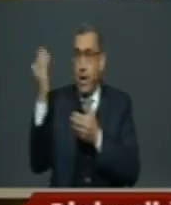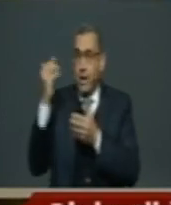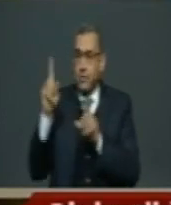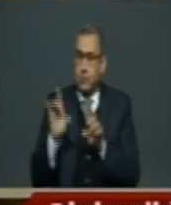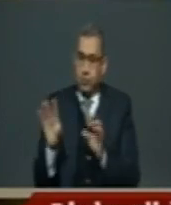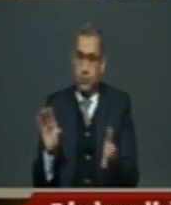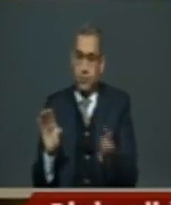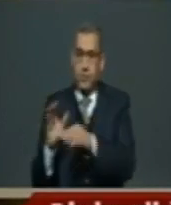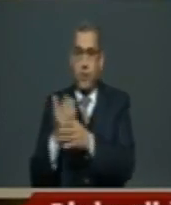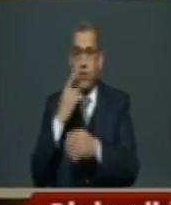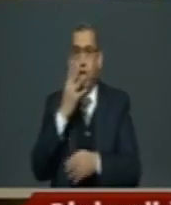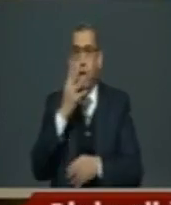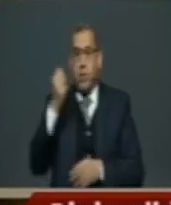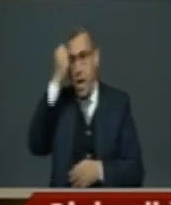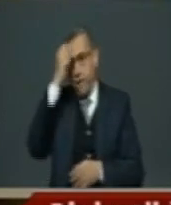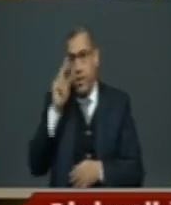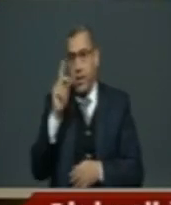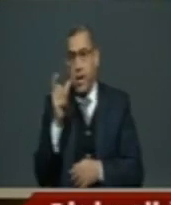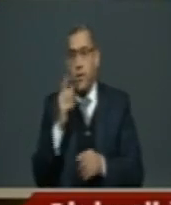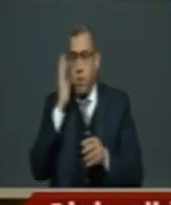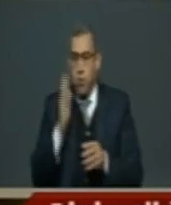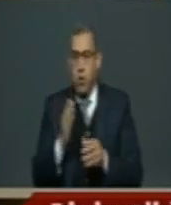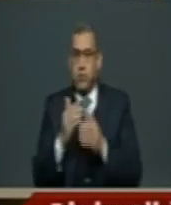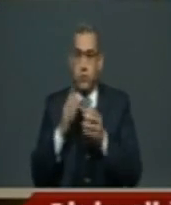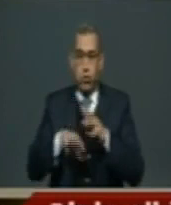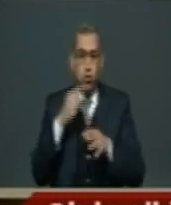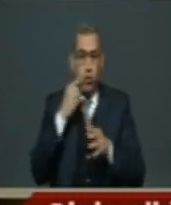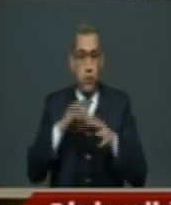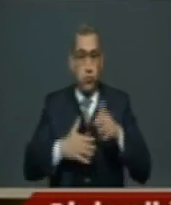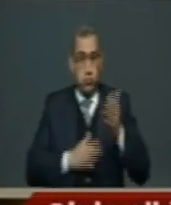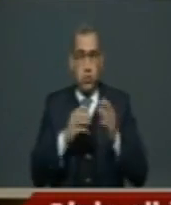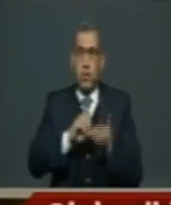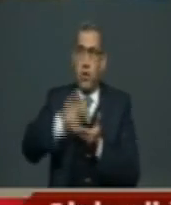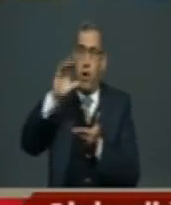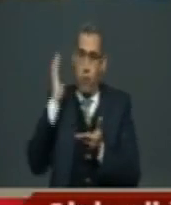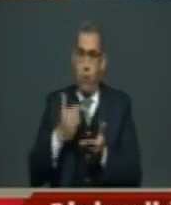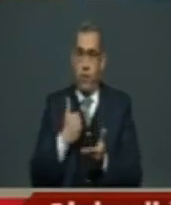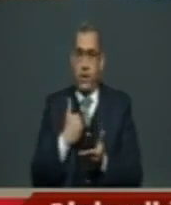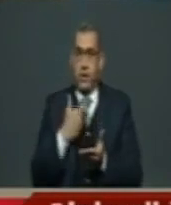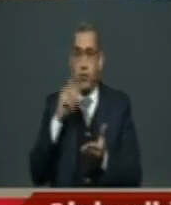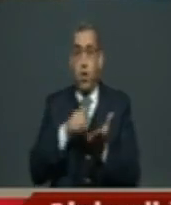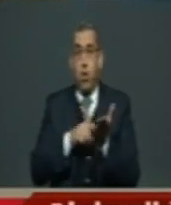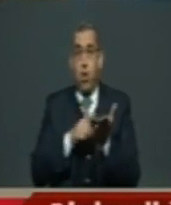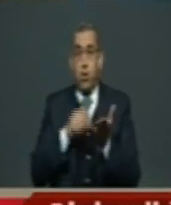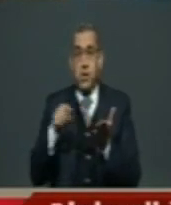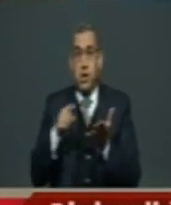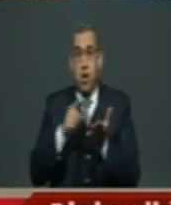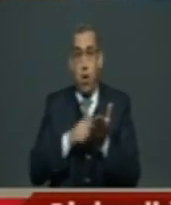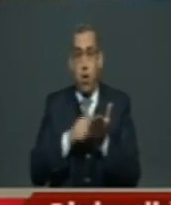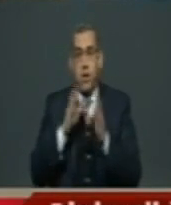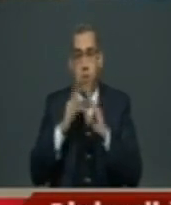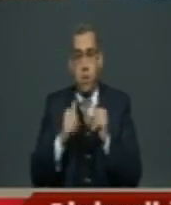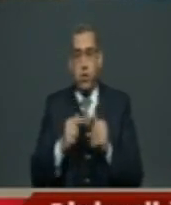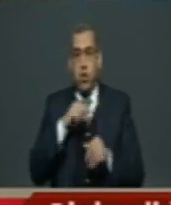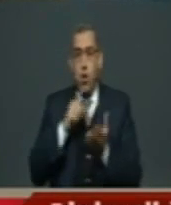حوالي 400 ألف طن، ويمكن ان نصدر سكر فيما بعد. بالنسبة للرز، الرز مصر عندها اكتفاء ذاتي من الرز، انما